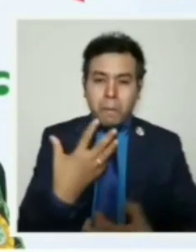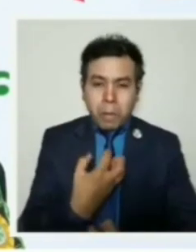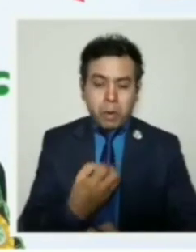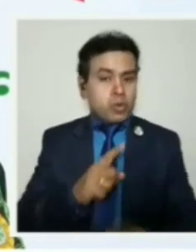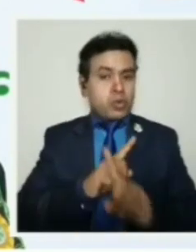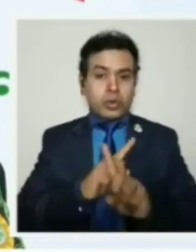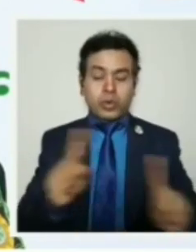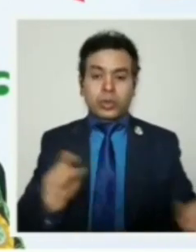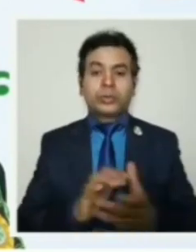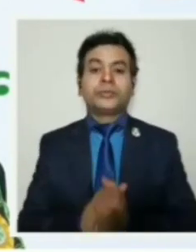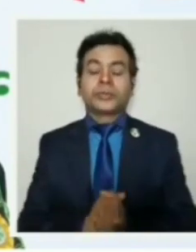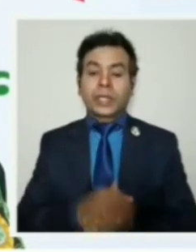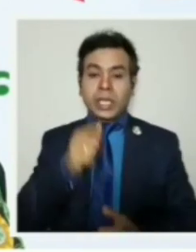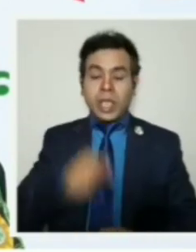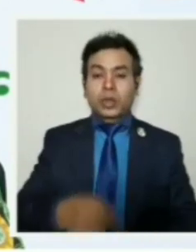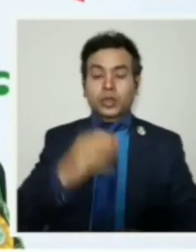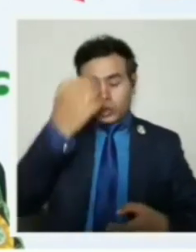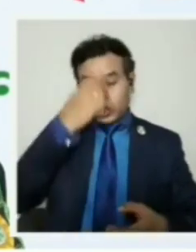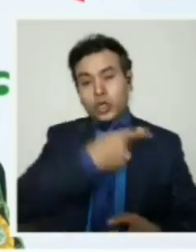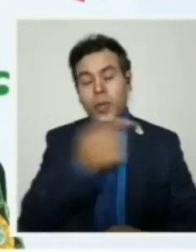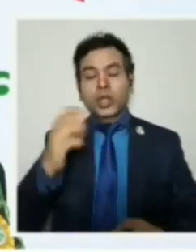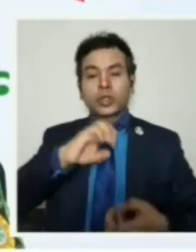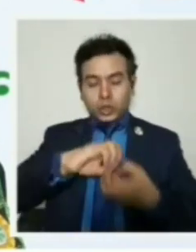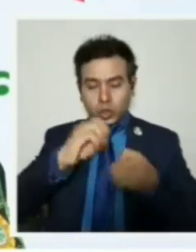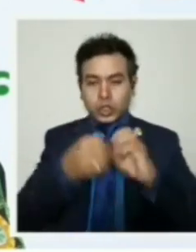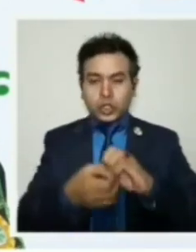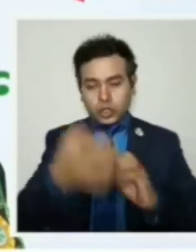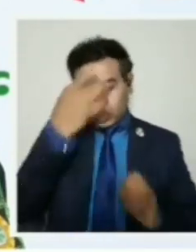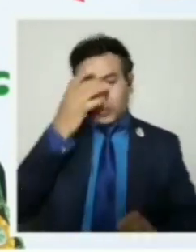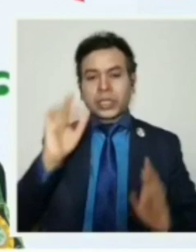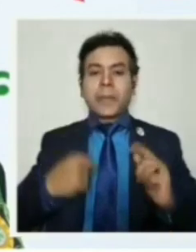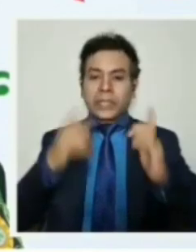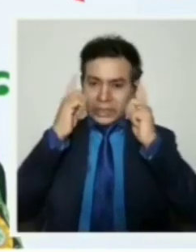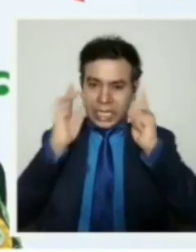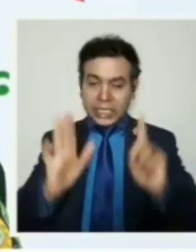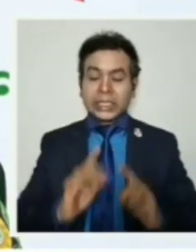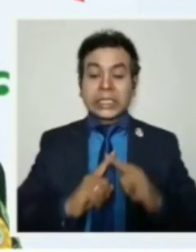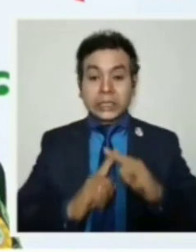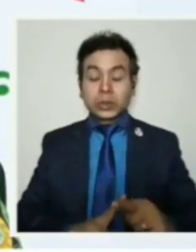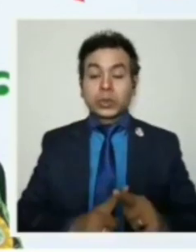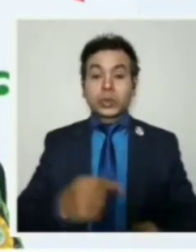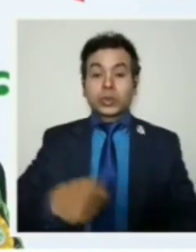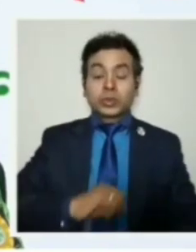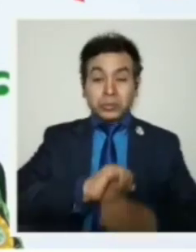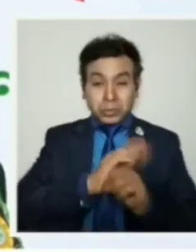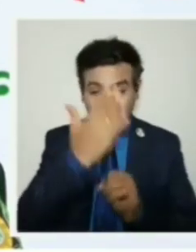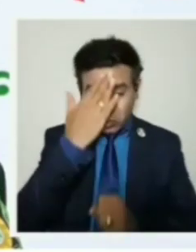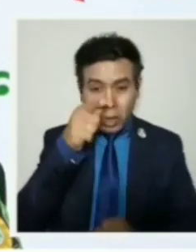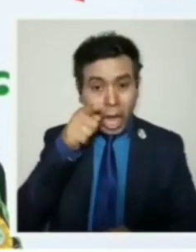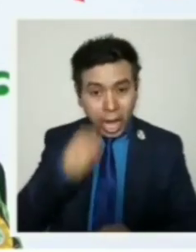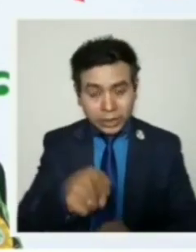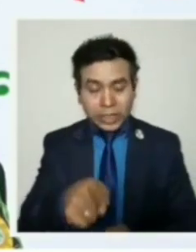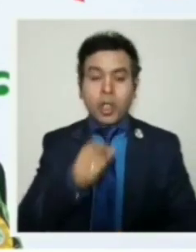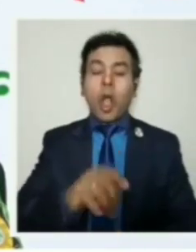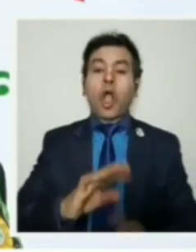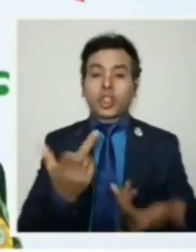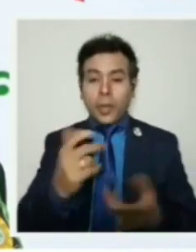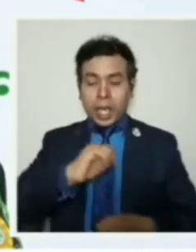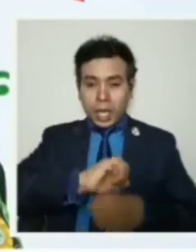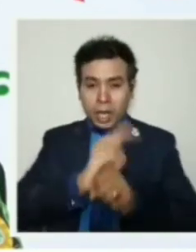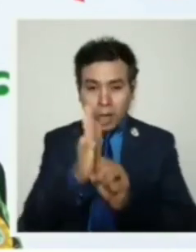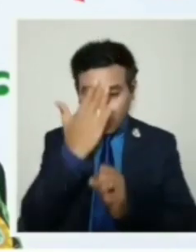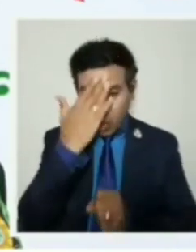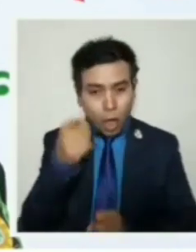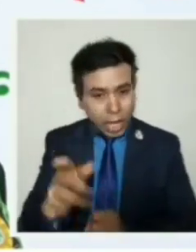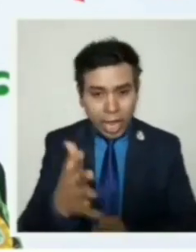প্রত্যেককেই মানসিকভাবে উজ্জীবিত থাকতে হবে এই সময়ে, কারণ আমরা একটি সংকটের সময় কাটাচ্ছি। কাজেই আমরা